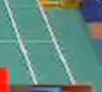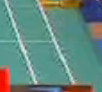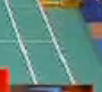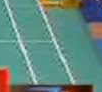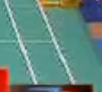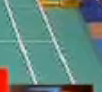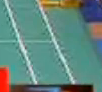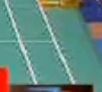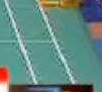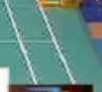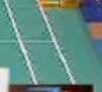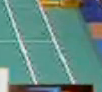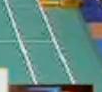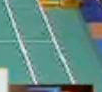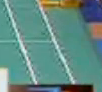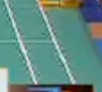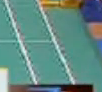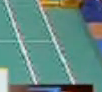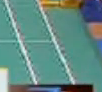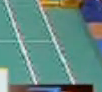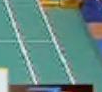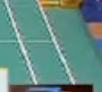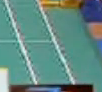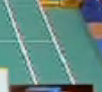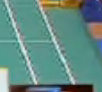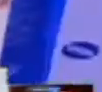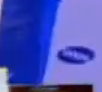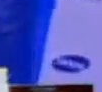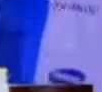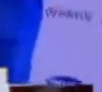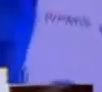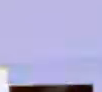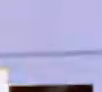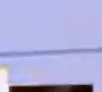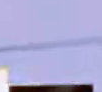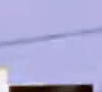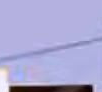Sil chongwe raih kejaraan ke-11 terbuka